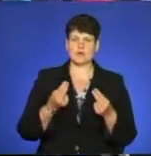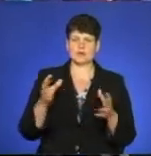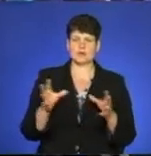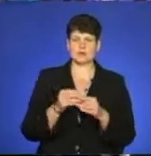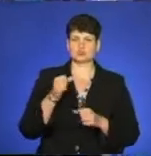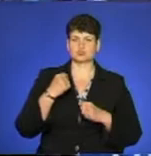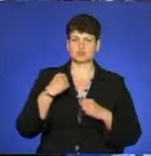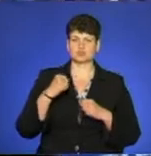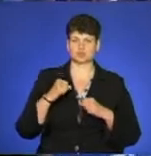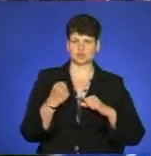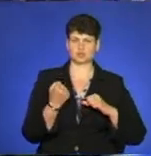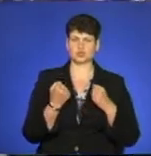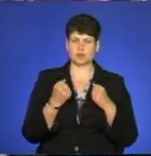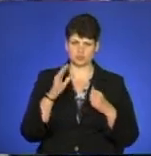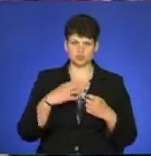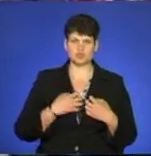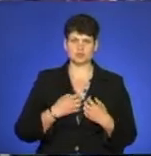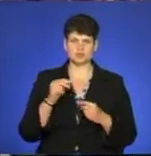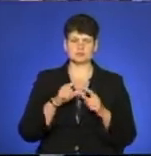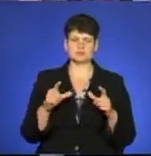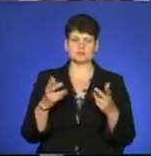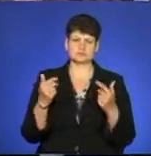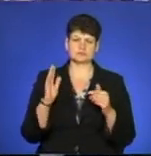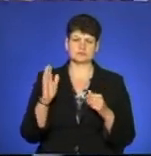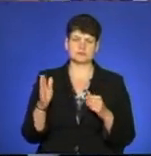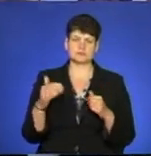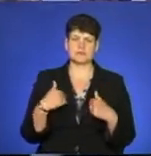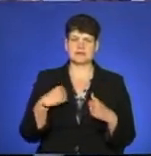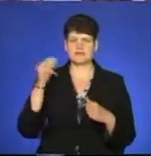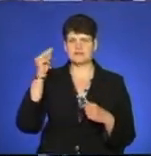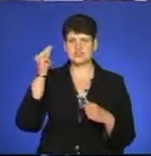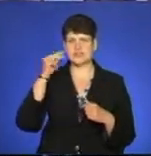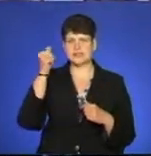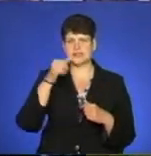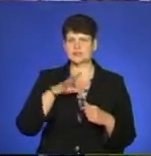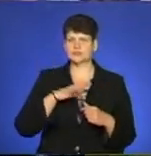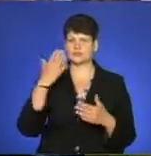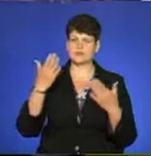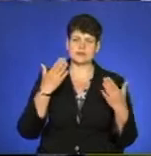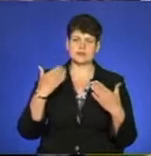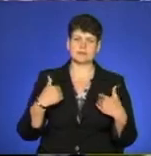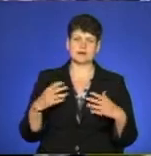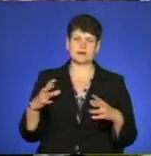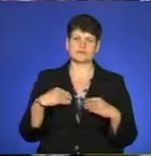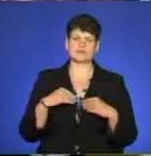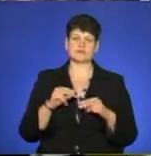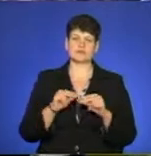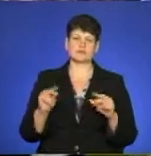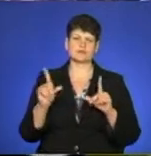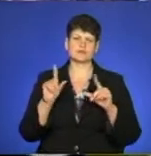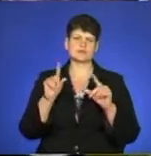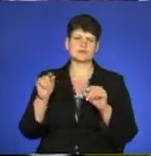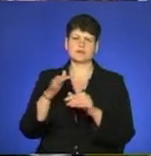друзями. А ти будеш сумувати за школою? Буду. Для мене цей навчальний рік був досить веселий. Ми з вчителькою їздили в